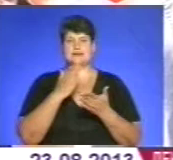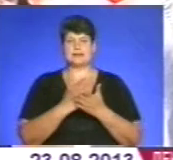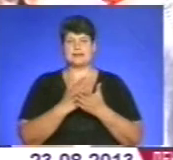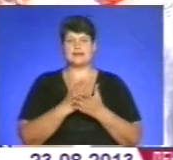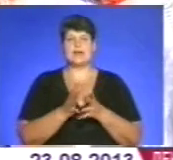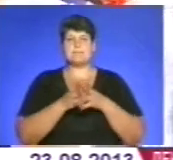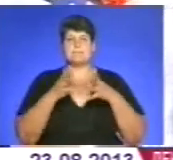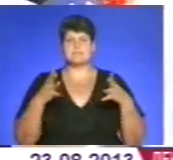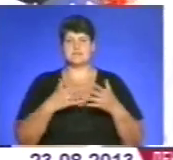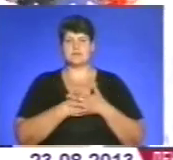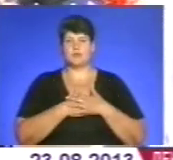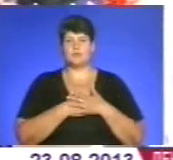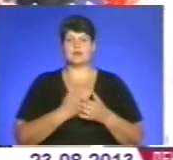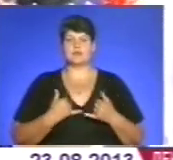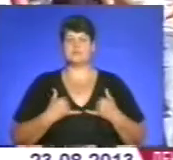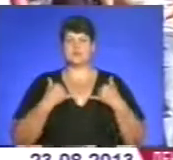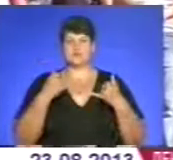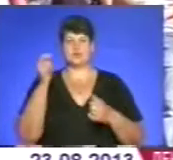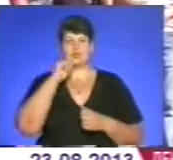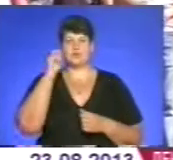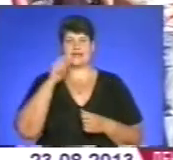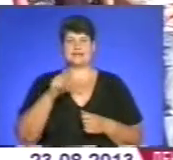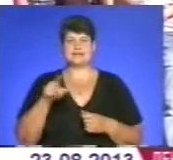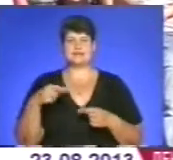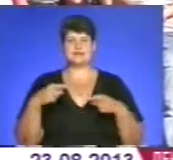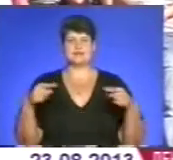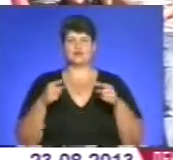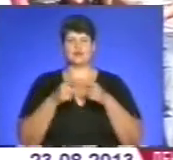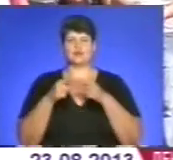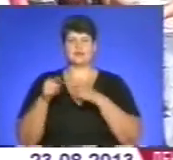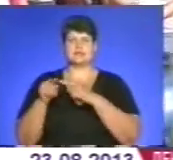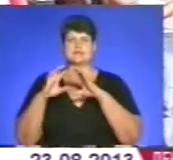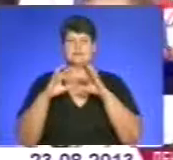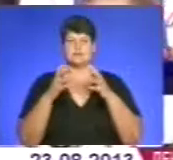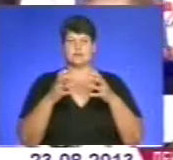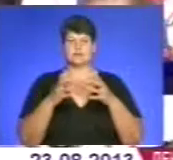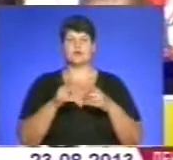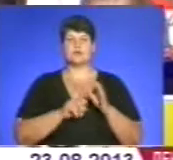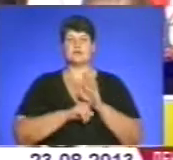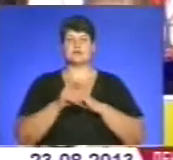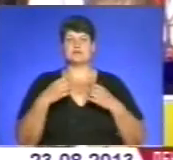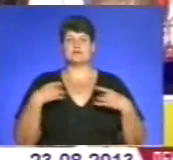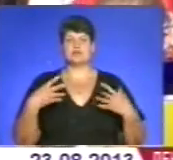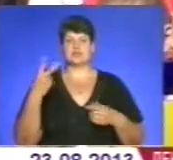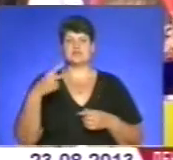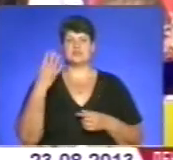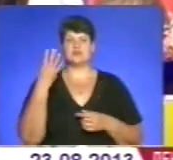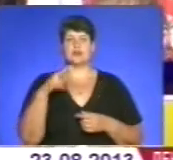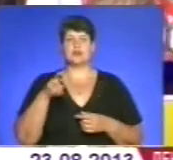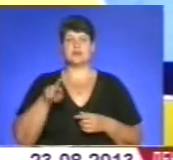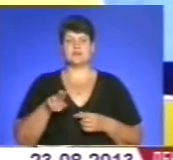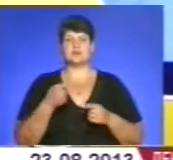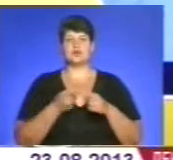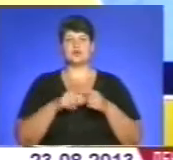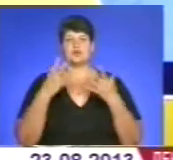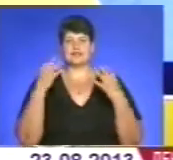люблять і поважають українці з усіх куточків світу. День державного прапора почали святкувати у Києві 24 липня. Саме цього